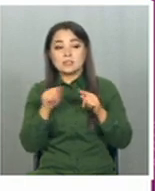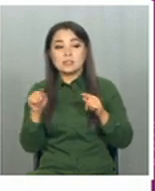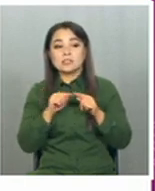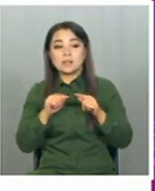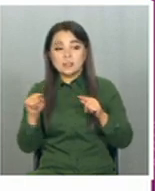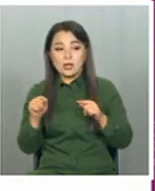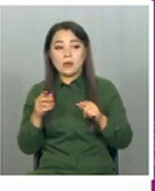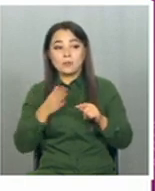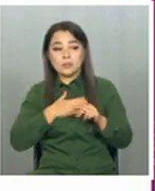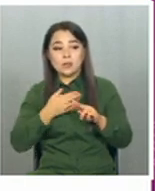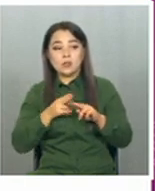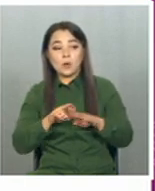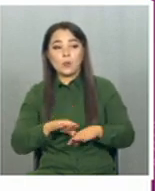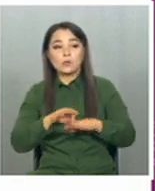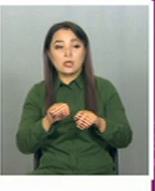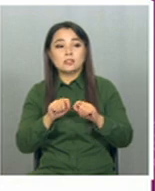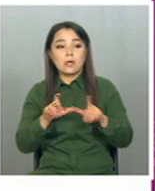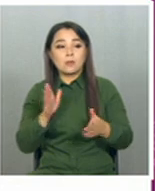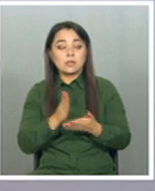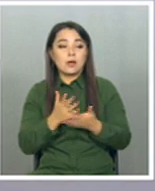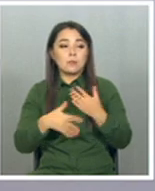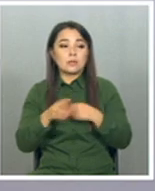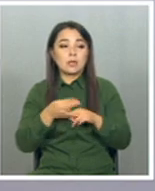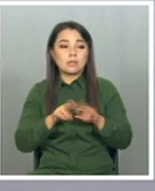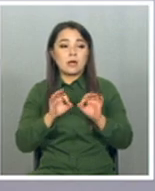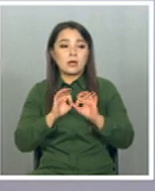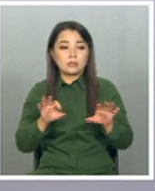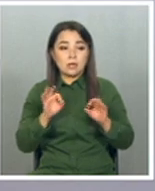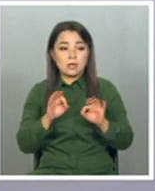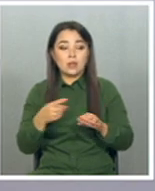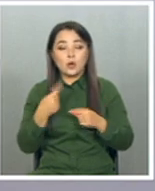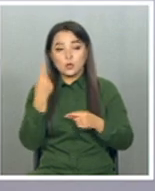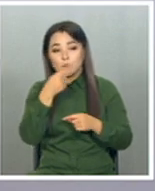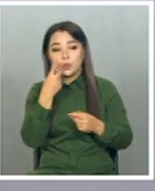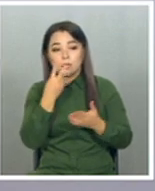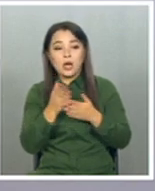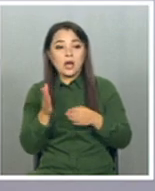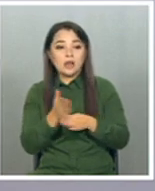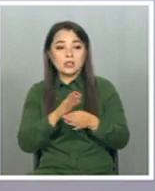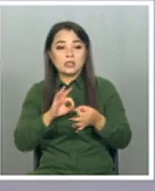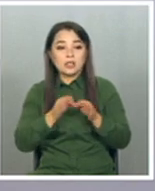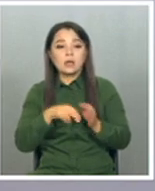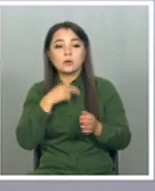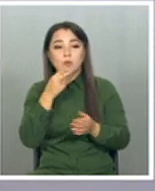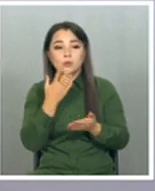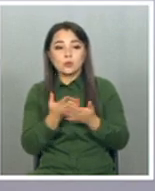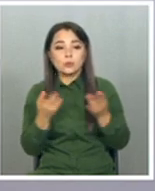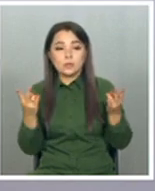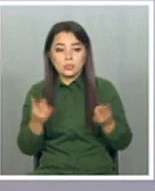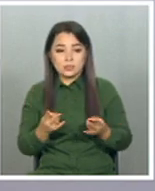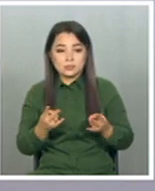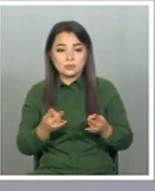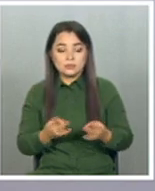біз өткен сабақта айтылған барлығы да енді солардың түрлерін ажыратып көрсетуіміз керек.